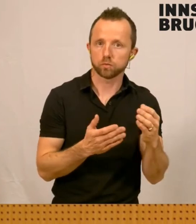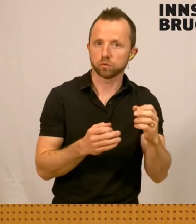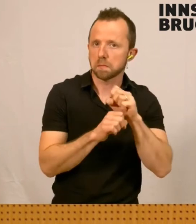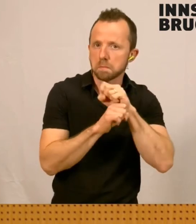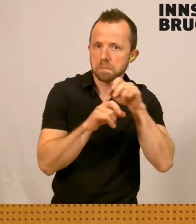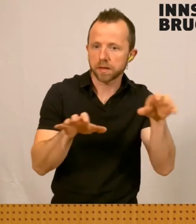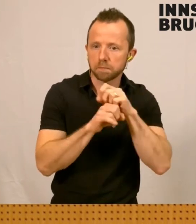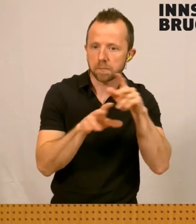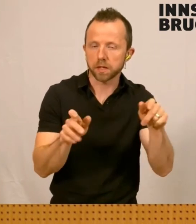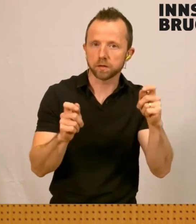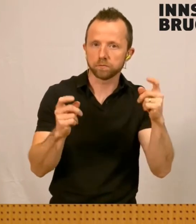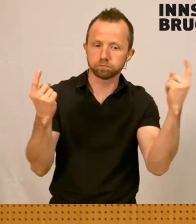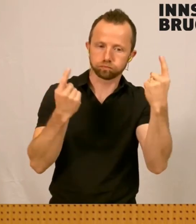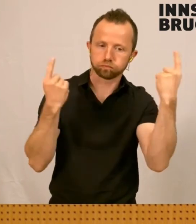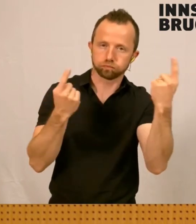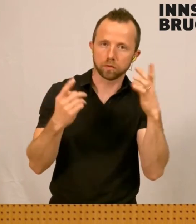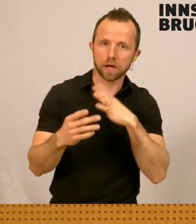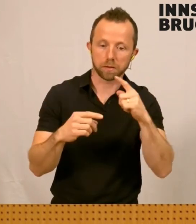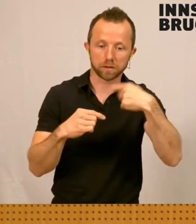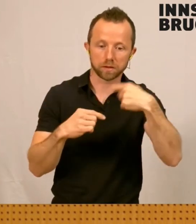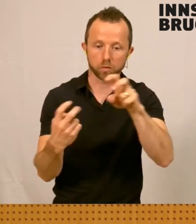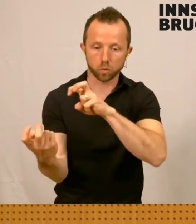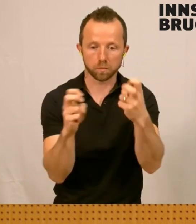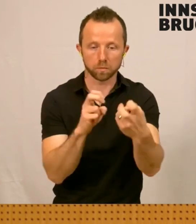Medienspektakel ohne folgende Umsetzungen,